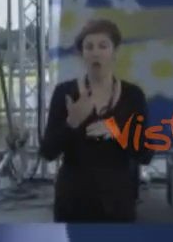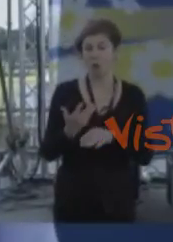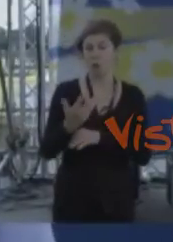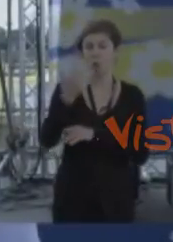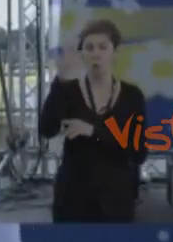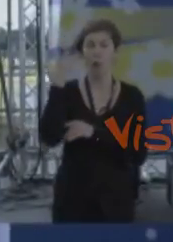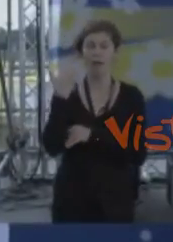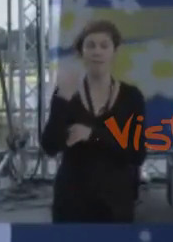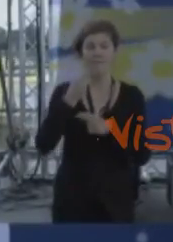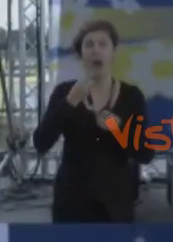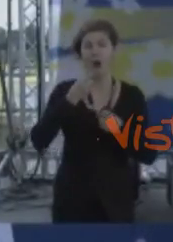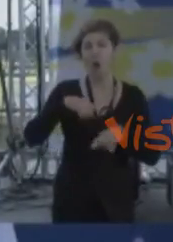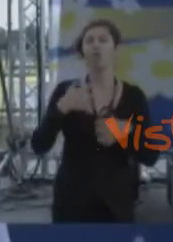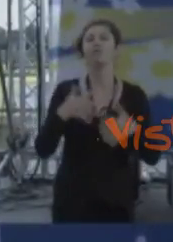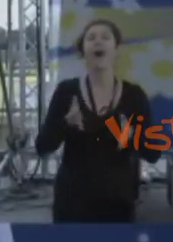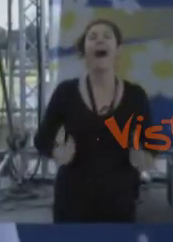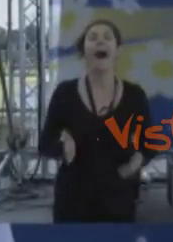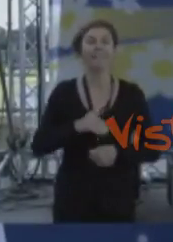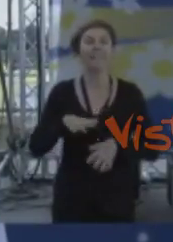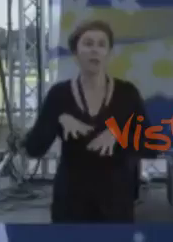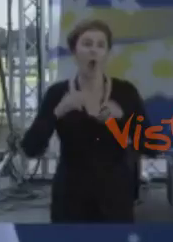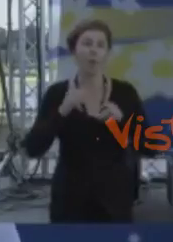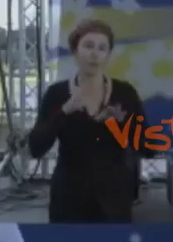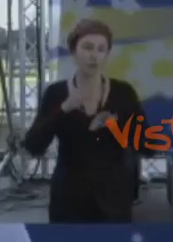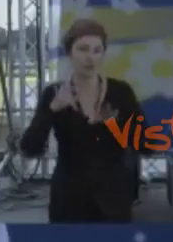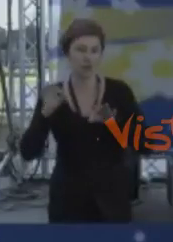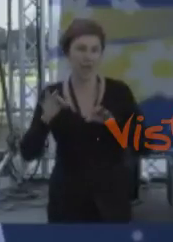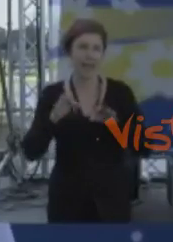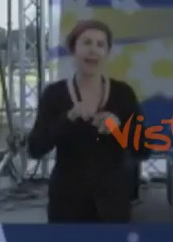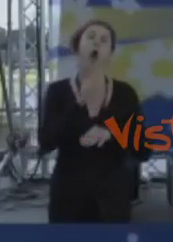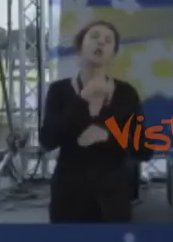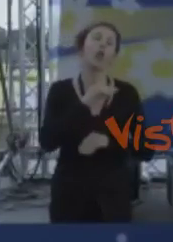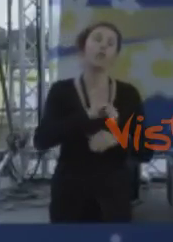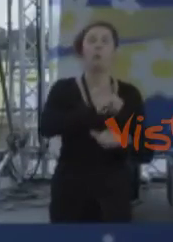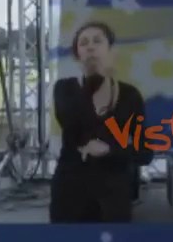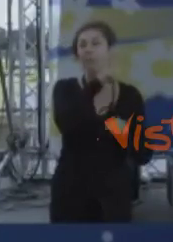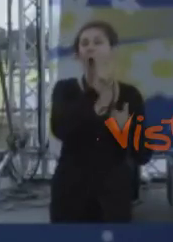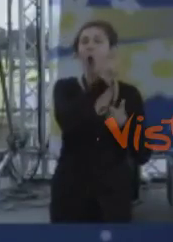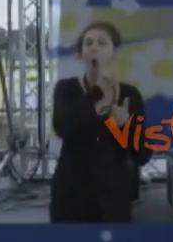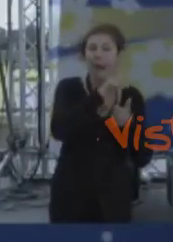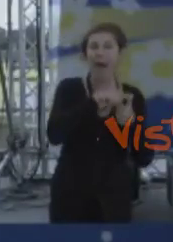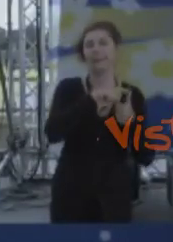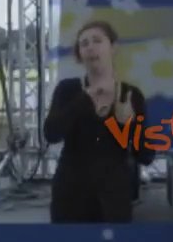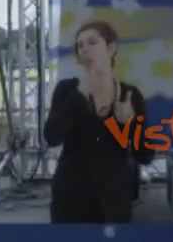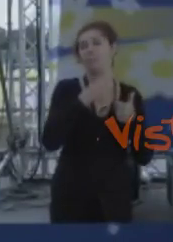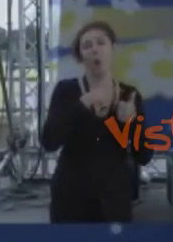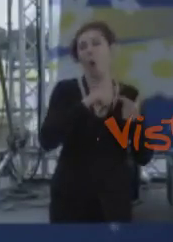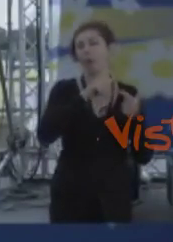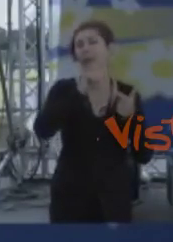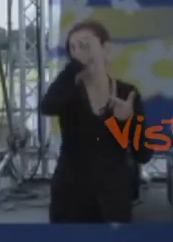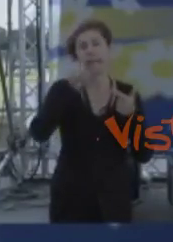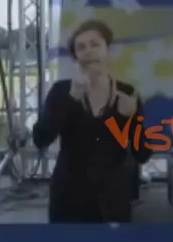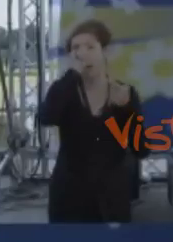a scegliere i nostri candidati con la Lombardia, e da lì abbiamo iniziato a sceglierli ovunque, in giro per